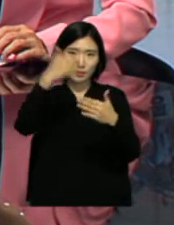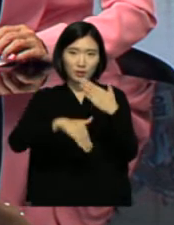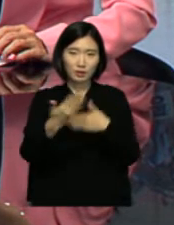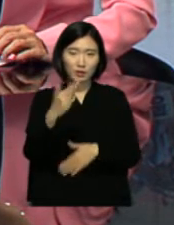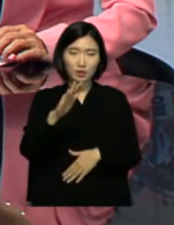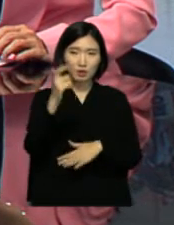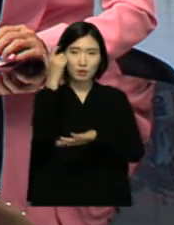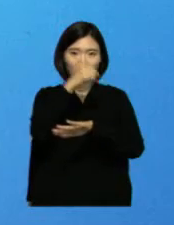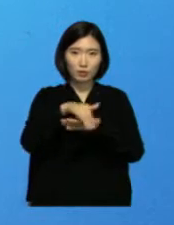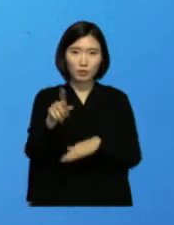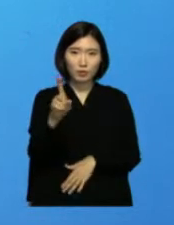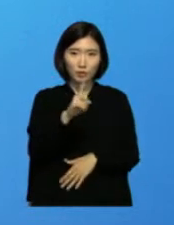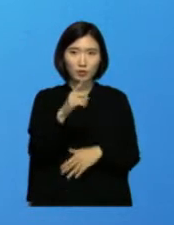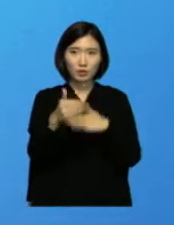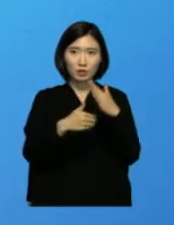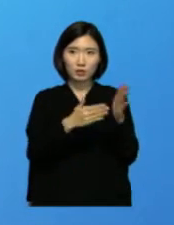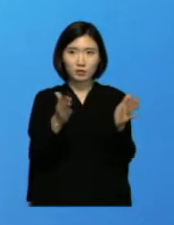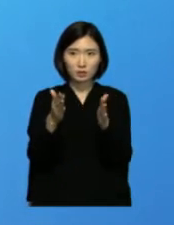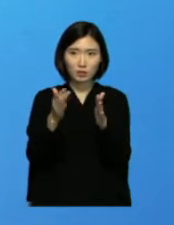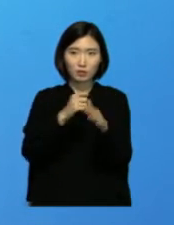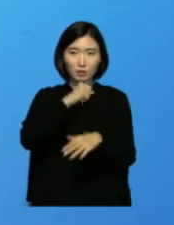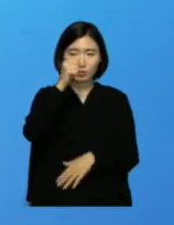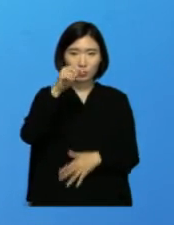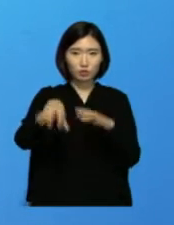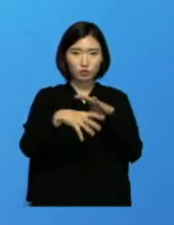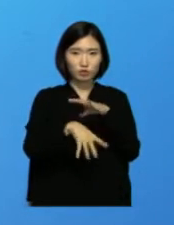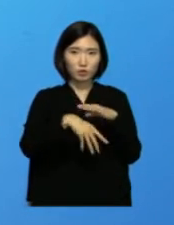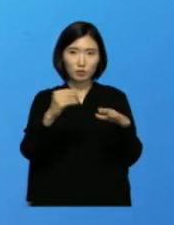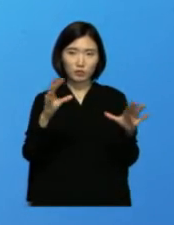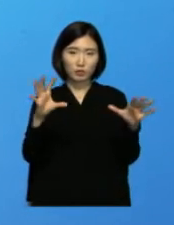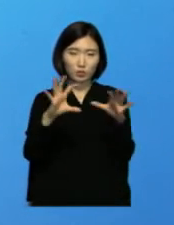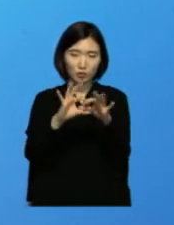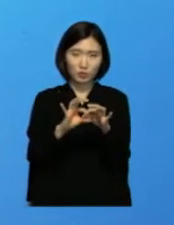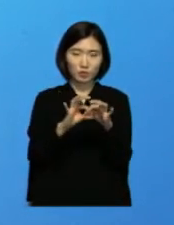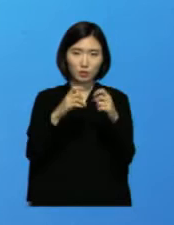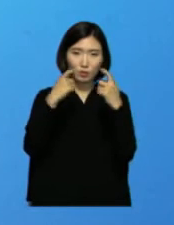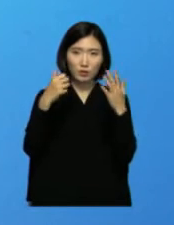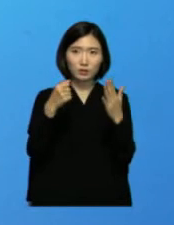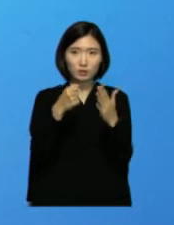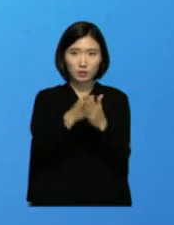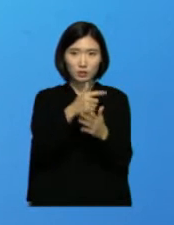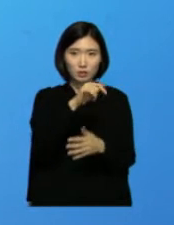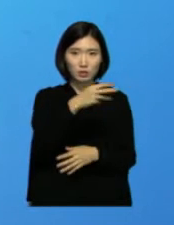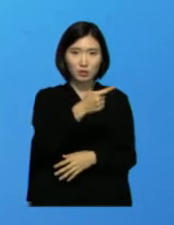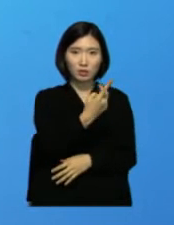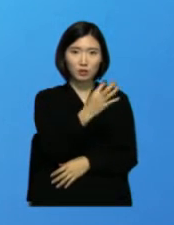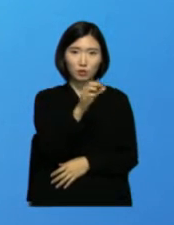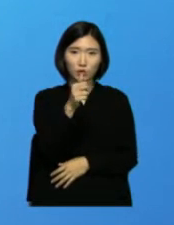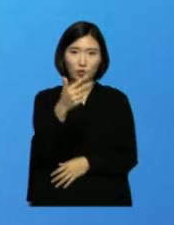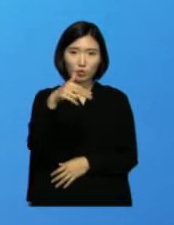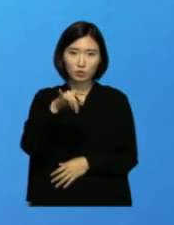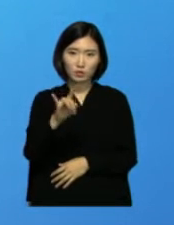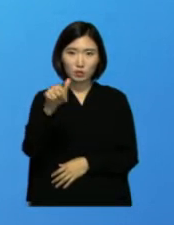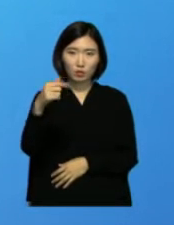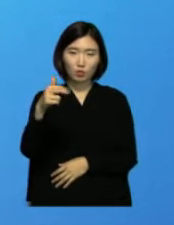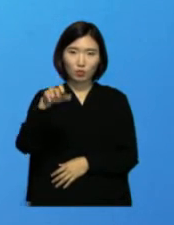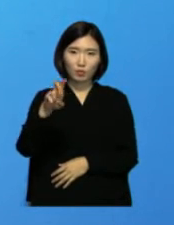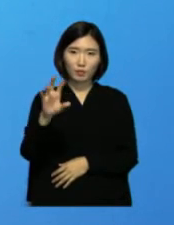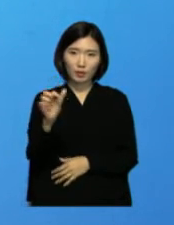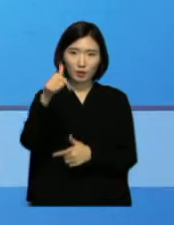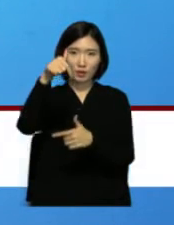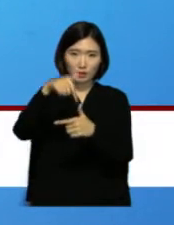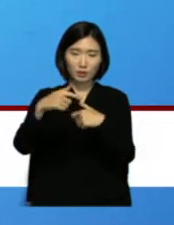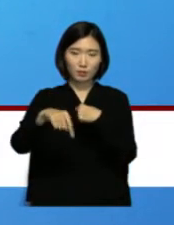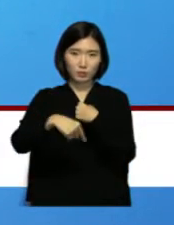되죠 4 예선을 통과 12개 팀이 추첨을 통해 돼지는 모두 확정했습니다 이길동 초아 효재 초 9명 초가 강남 초가